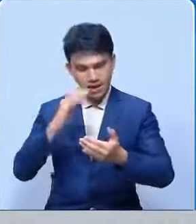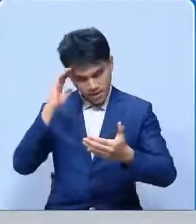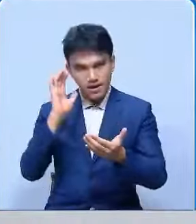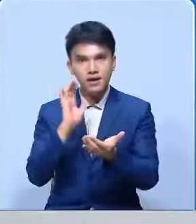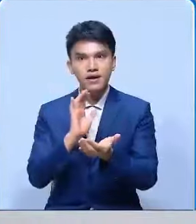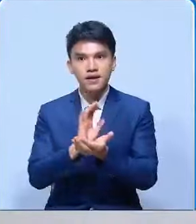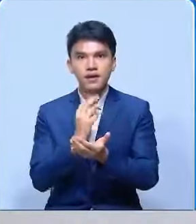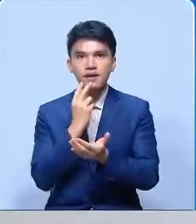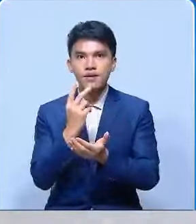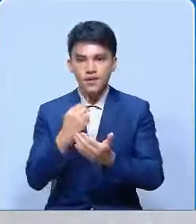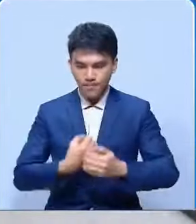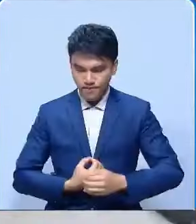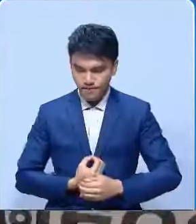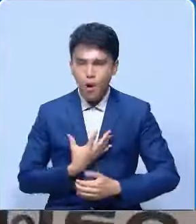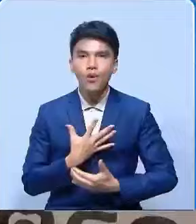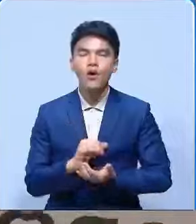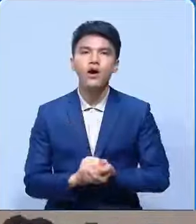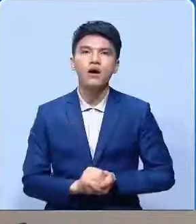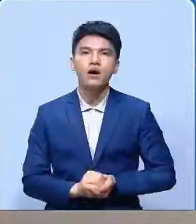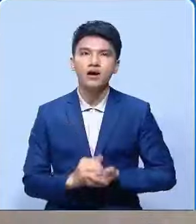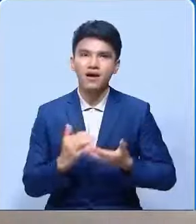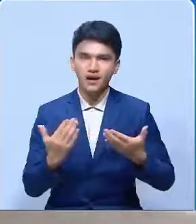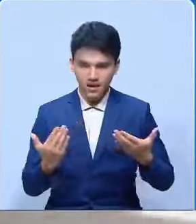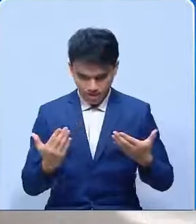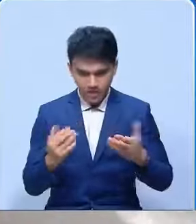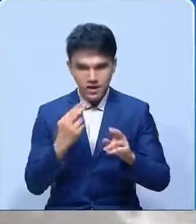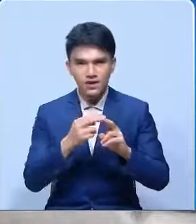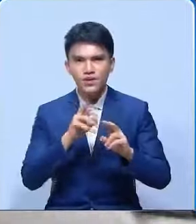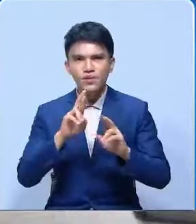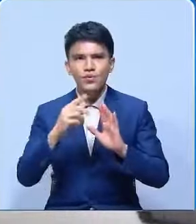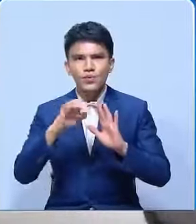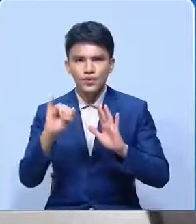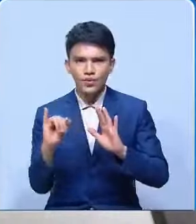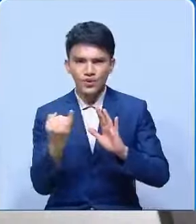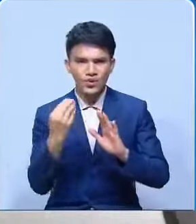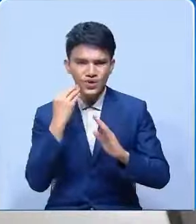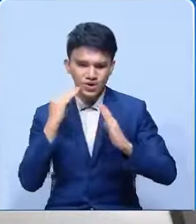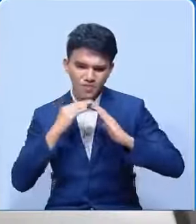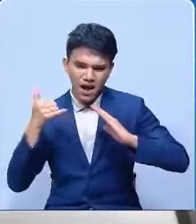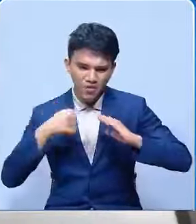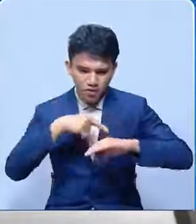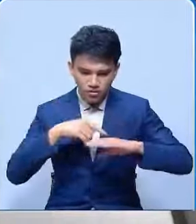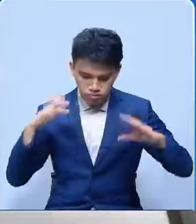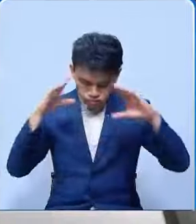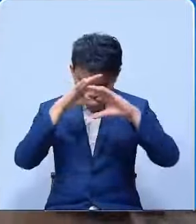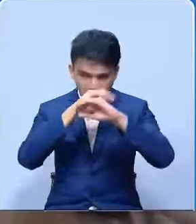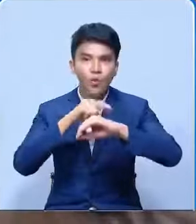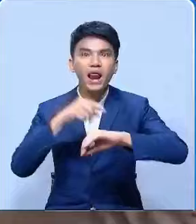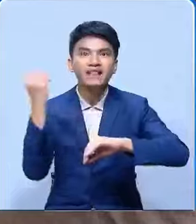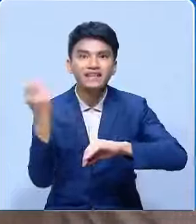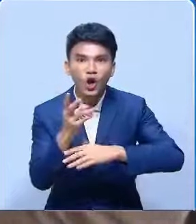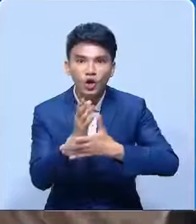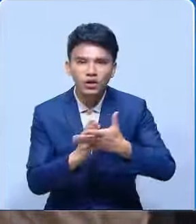หน้าตายยังแบบตกใจอยู่เลยบอกถูกนรุสติไม่ดีบุกเข้ามาที่บ้านกลางดึกกลางดึกขนาดไหน 2:30